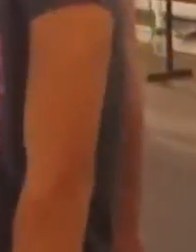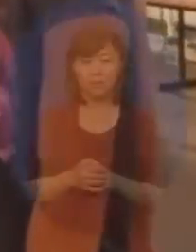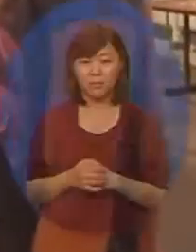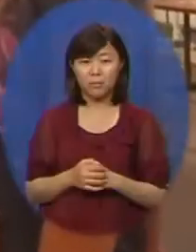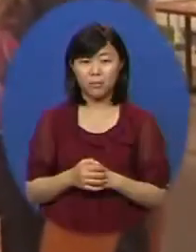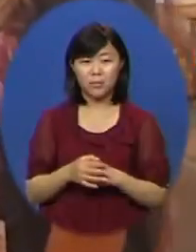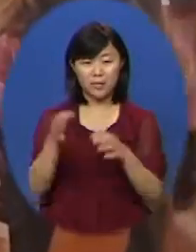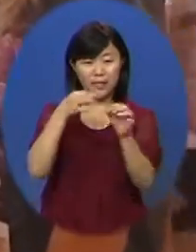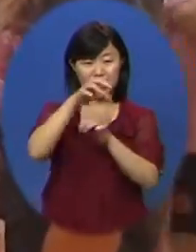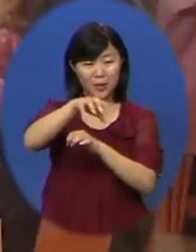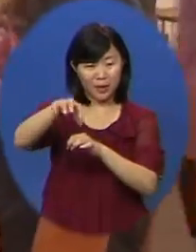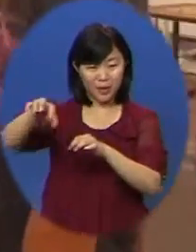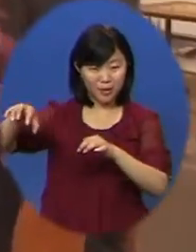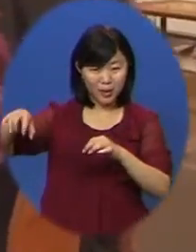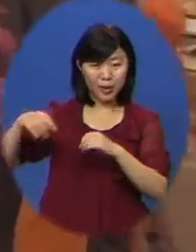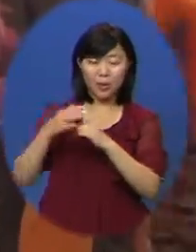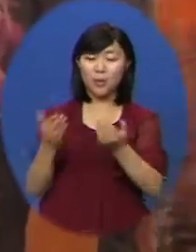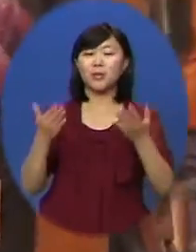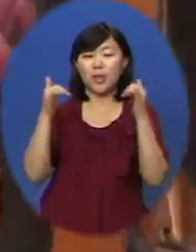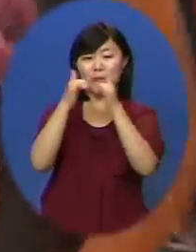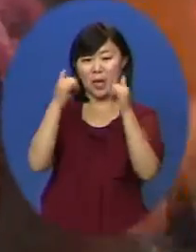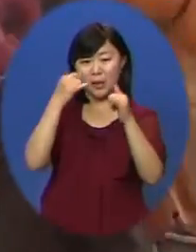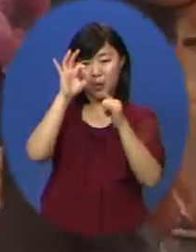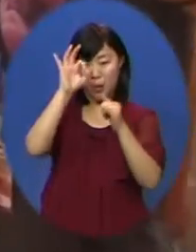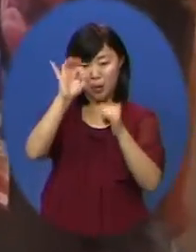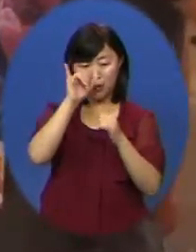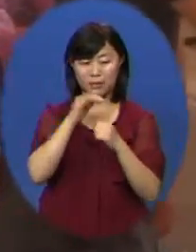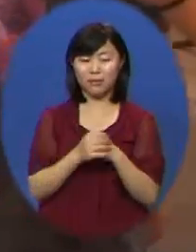시장 곳곳에 있던 봉사자들이 눈에 들어왔다.